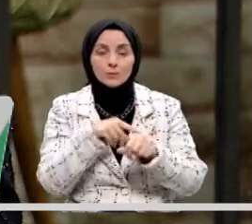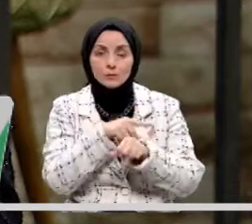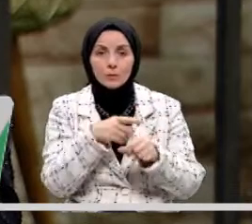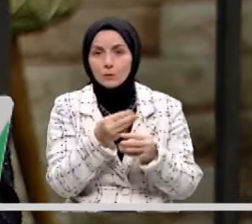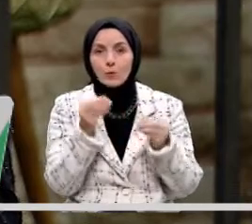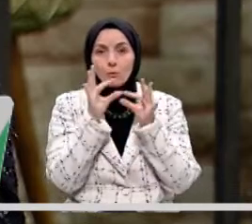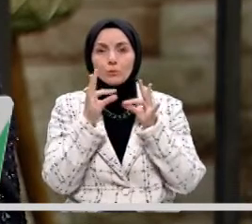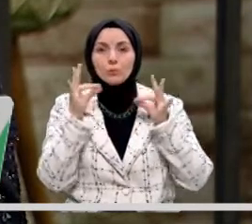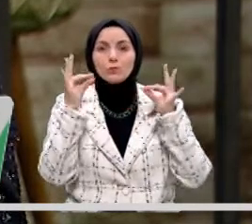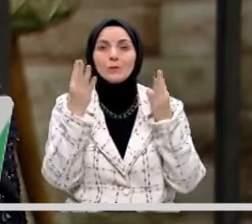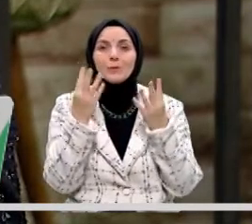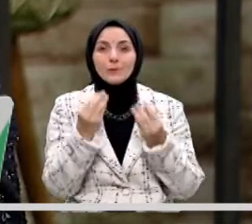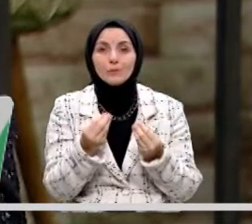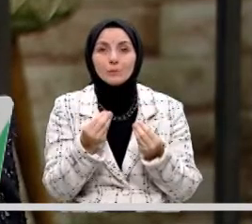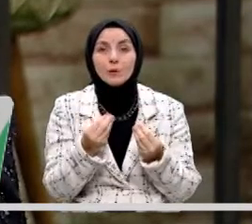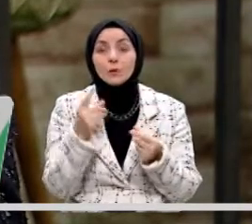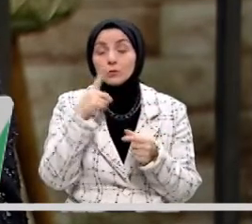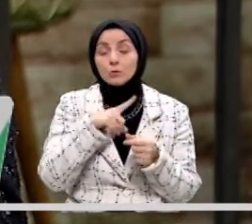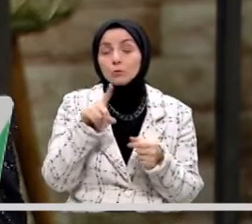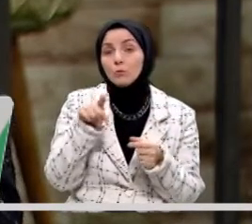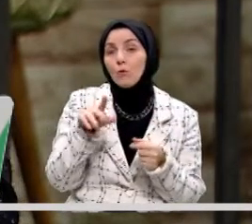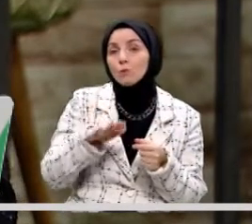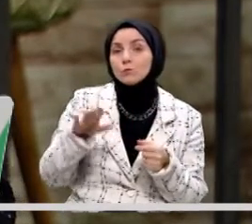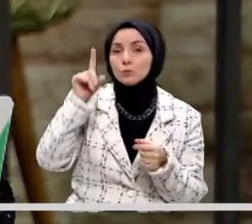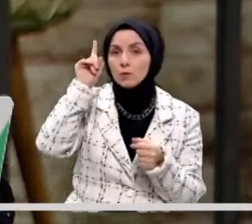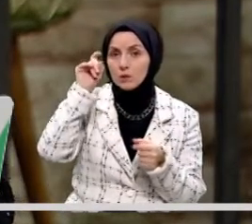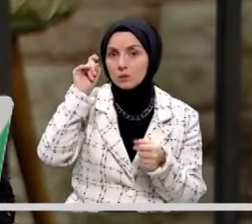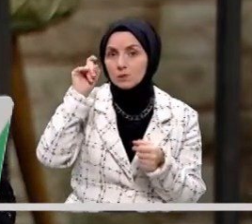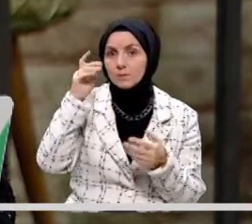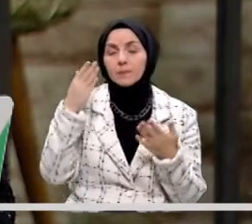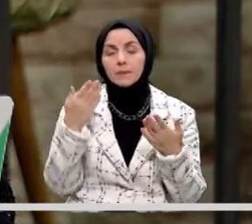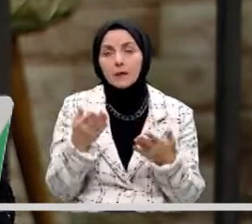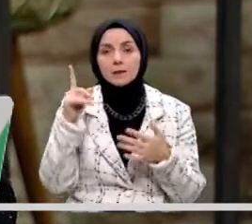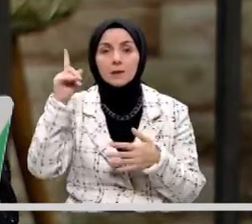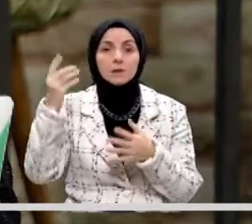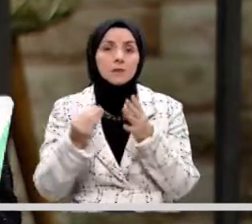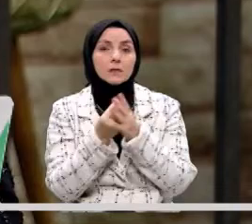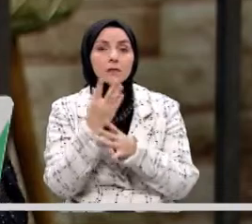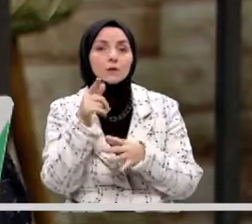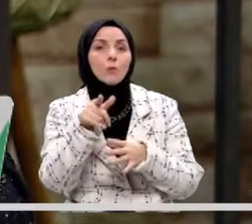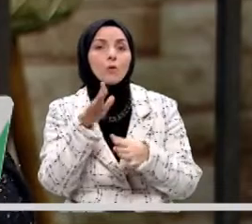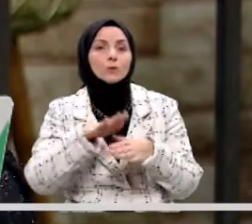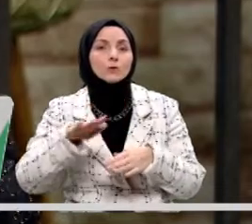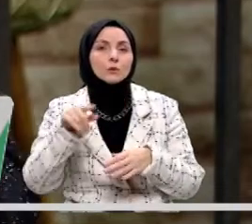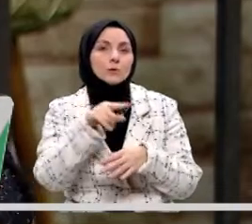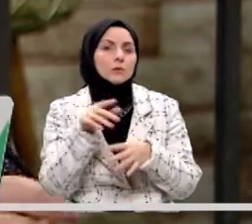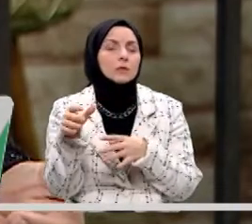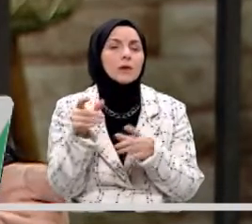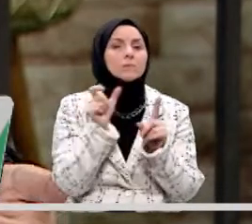şimdi akıllı Çocuğunuz sizin Allah bunu yaratmış size emanet etmiş yani Hiçbir çocuğun